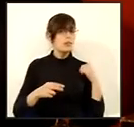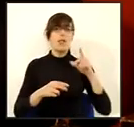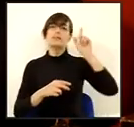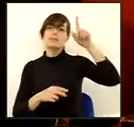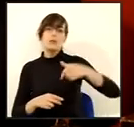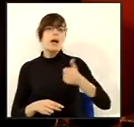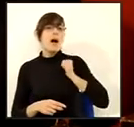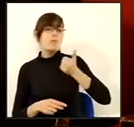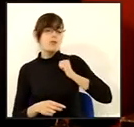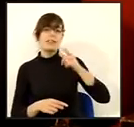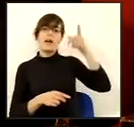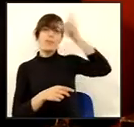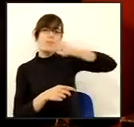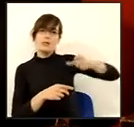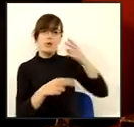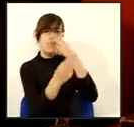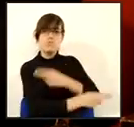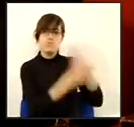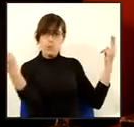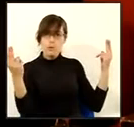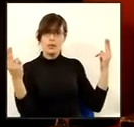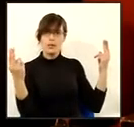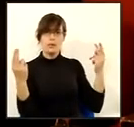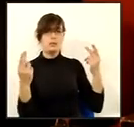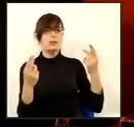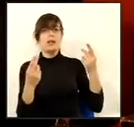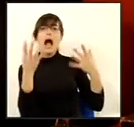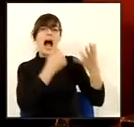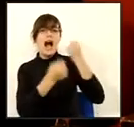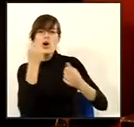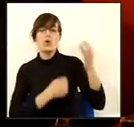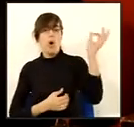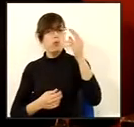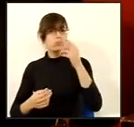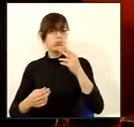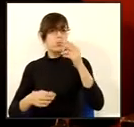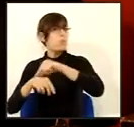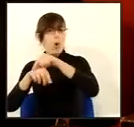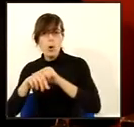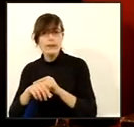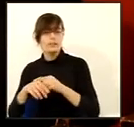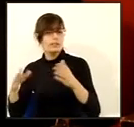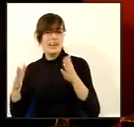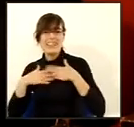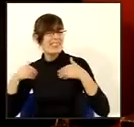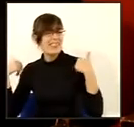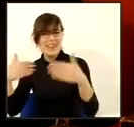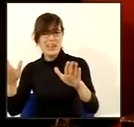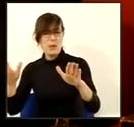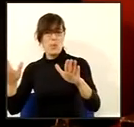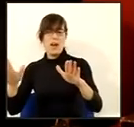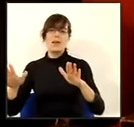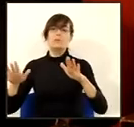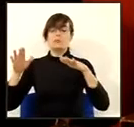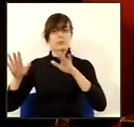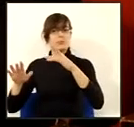aprofitant-se dels seus càrrecs públics, poder polític o econòmic, proximitat als qui l'ostentaven, informació privilegiada o qualsevol